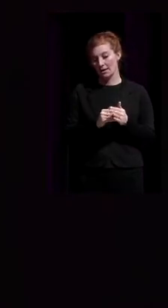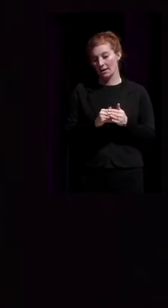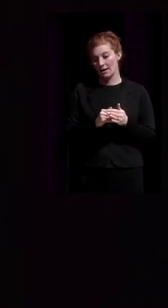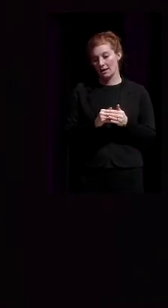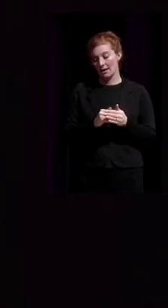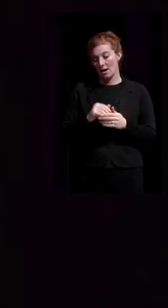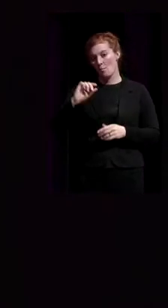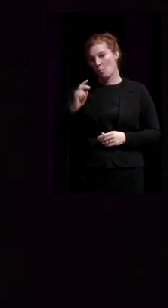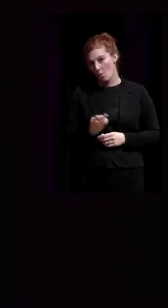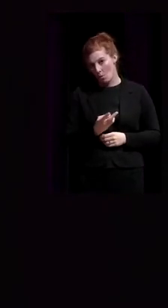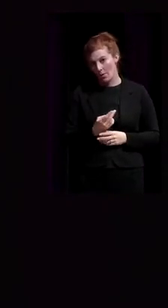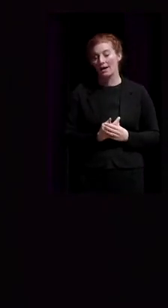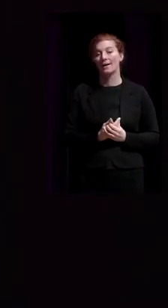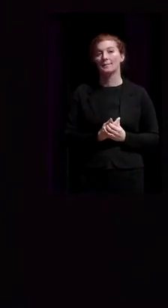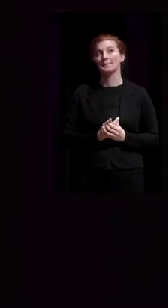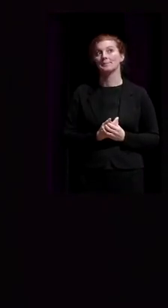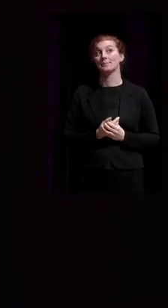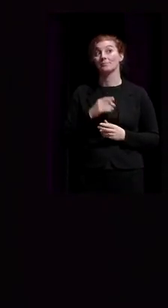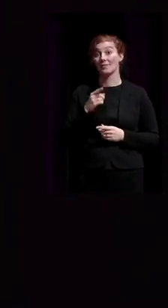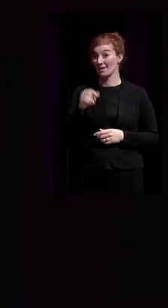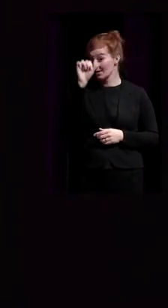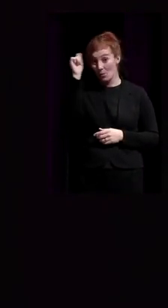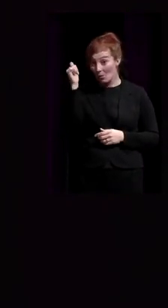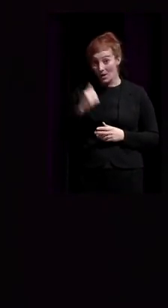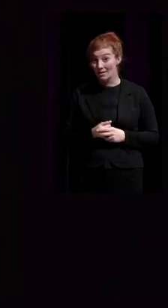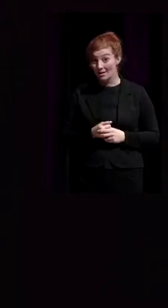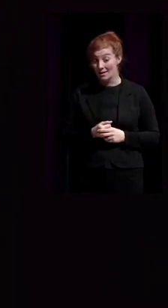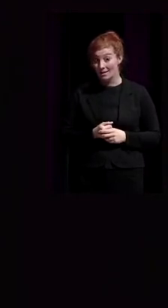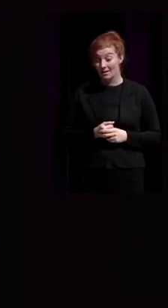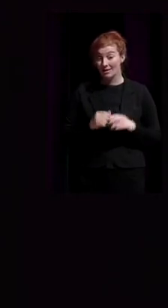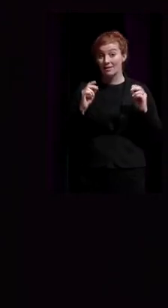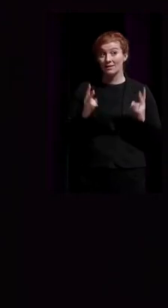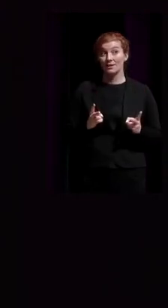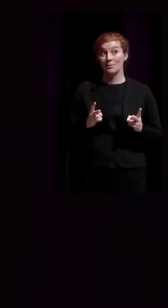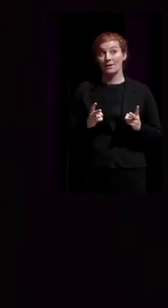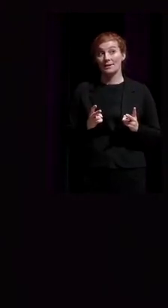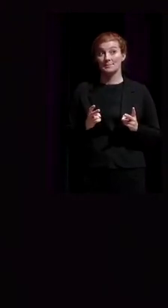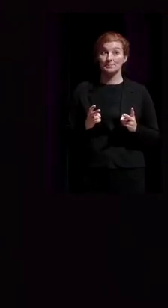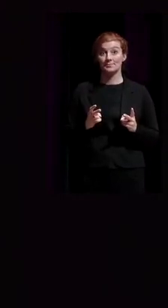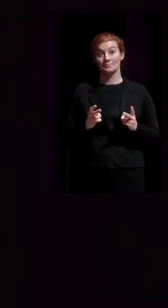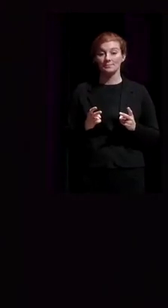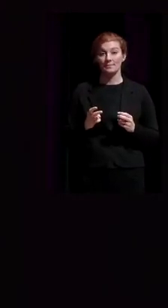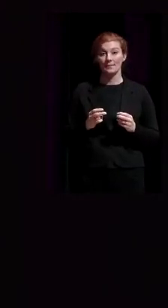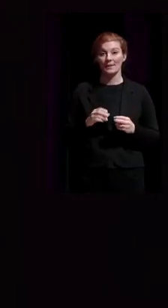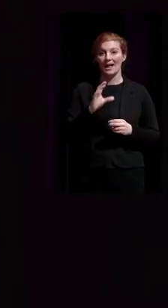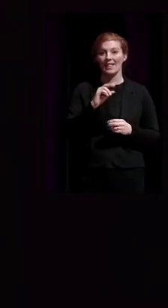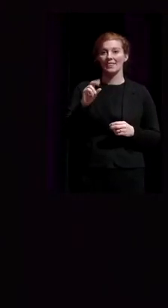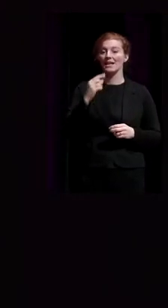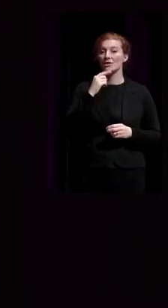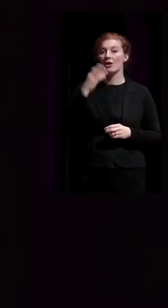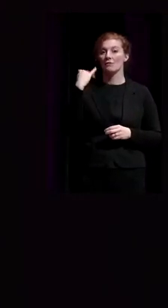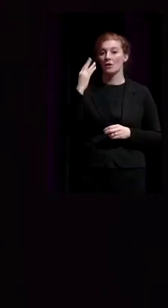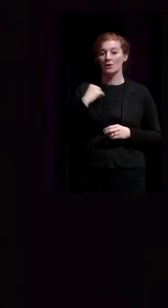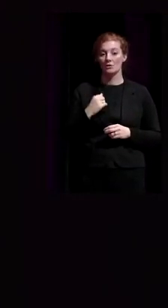som ni båda får svara på. Är det här svårt? Jag tänker att som Anna tidigare sa, att men många vill